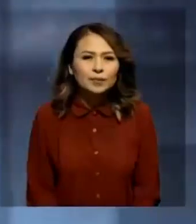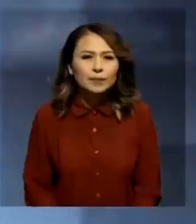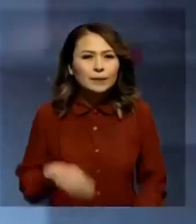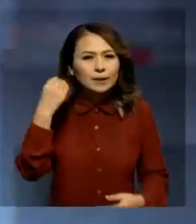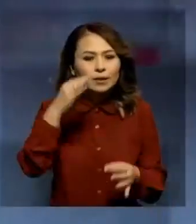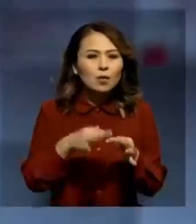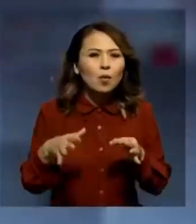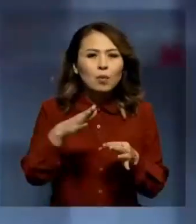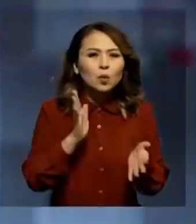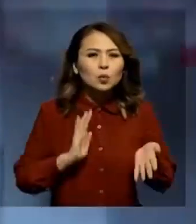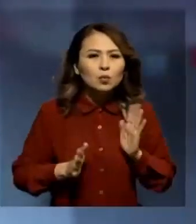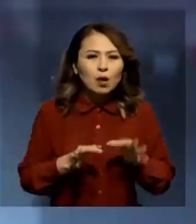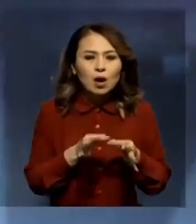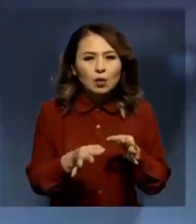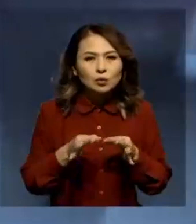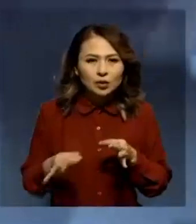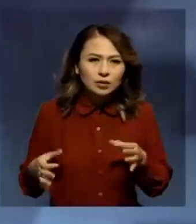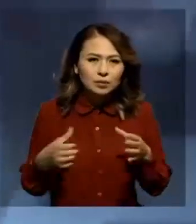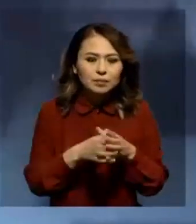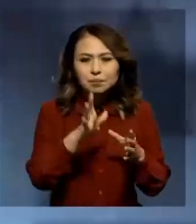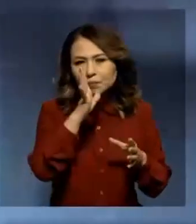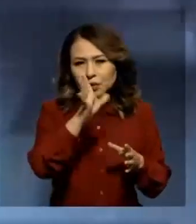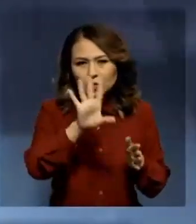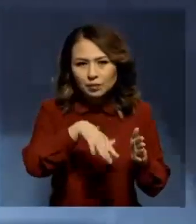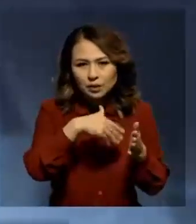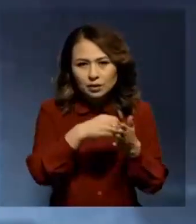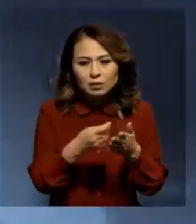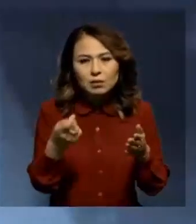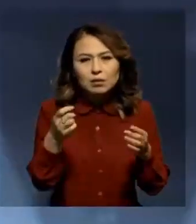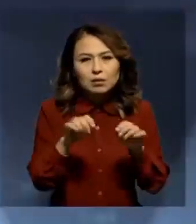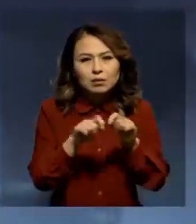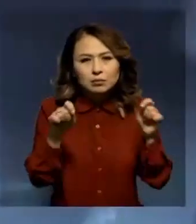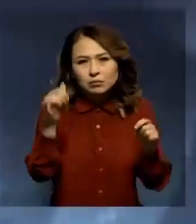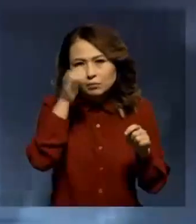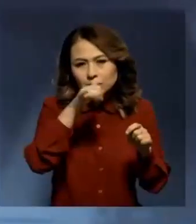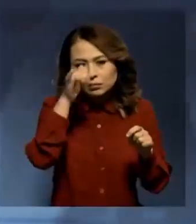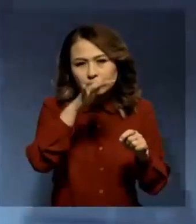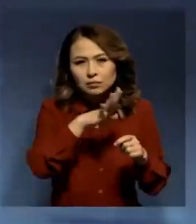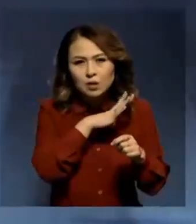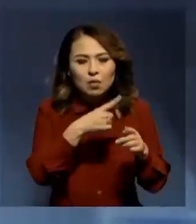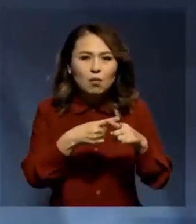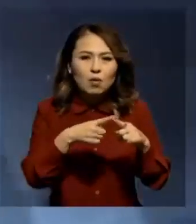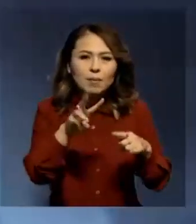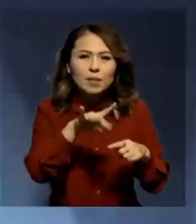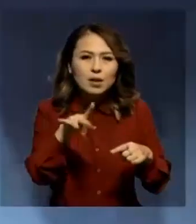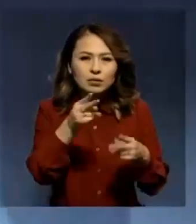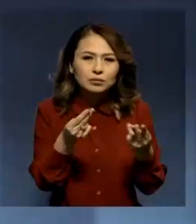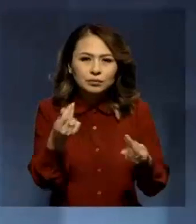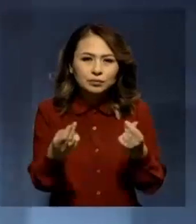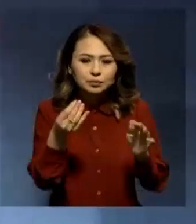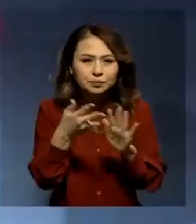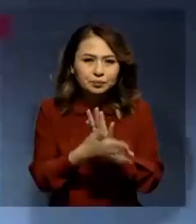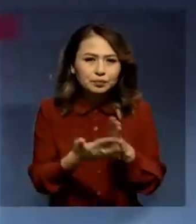Түркістан облысы Түлкібас ауданында қосалқы станция 5 жылдан бері іске қосылмай тұр. Алтын санды салуға қазынадан 500 миллиард теңге қаржы жұмсалды,